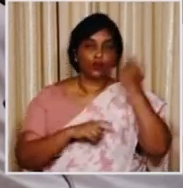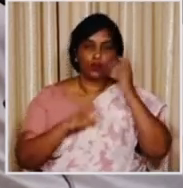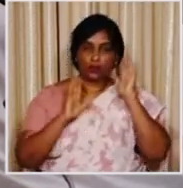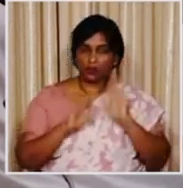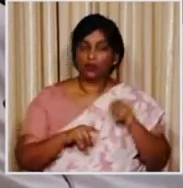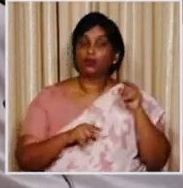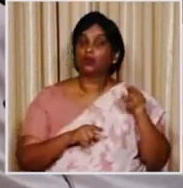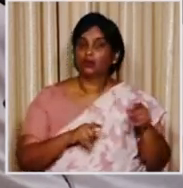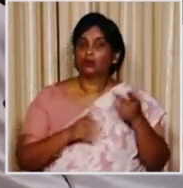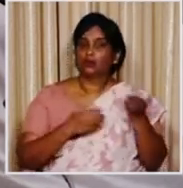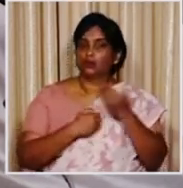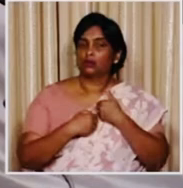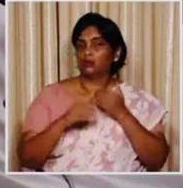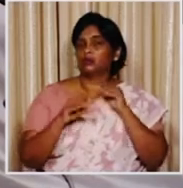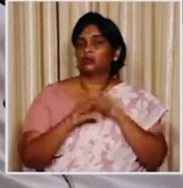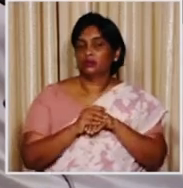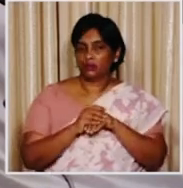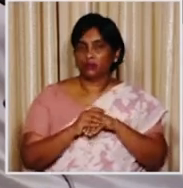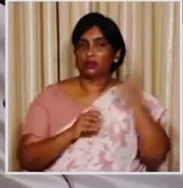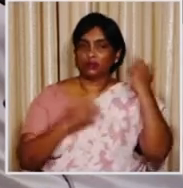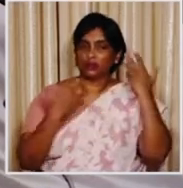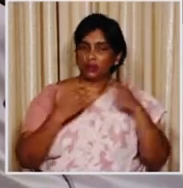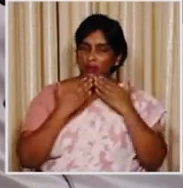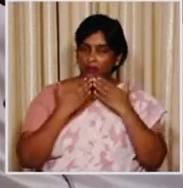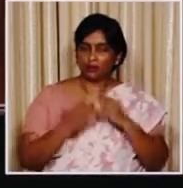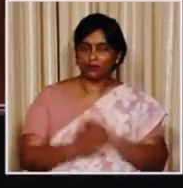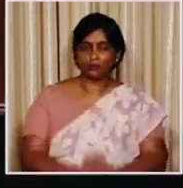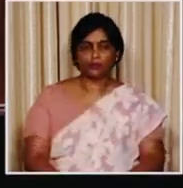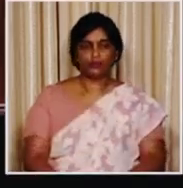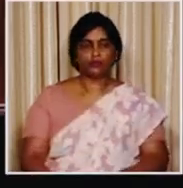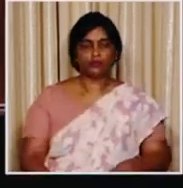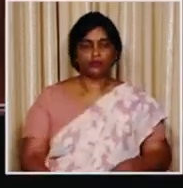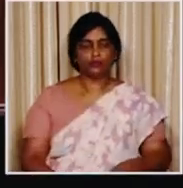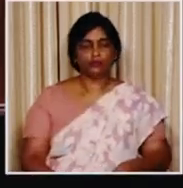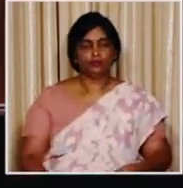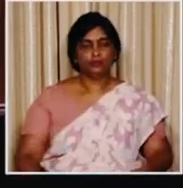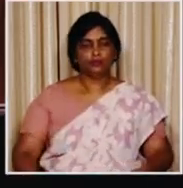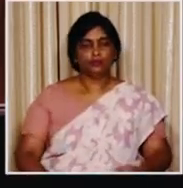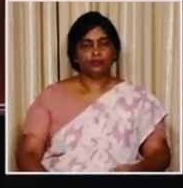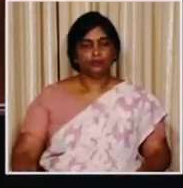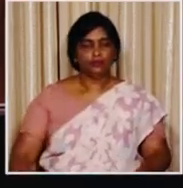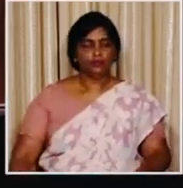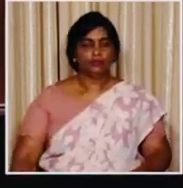යුතුයි. ඒකට අපි අවතීර්ණ වෙමු කියමින් මම සමුගන්නා ස්තුති. වමස්සේ ගරු මන්තුමනි,